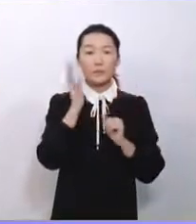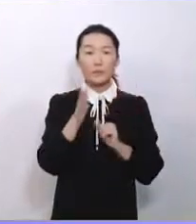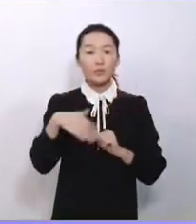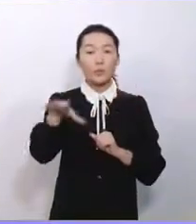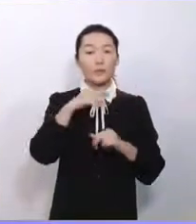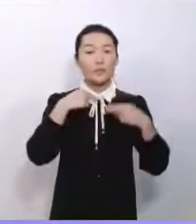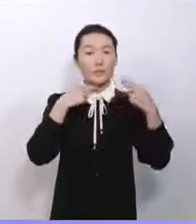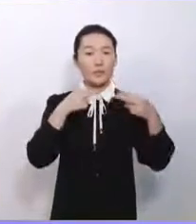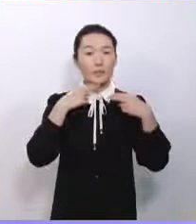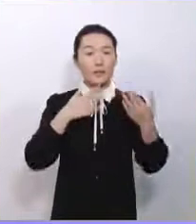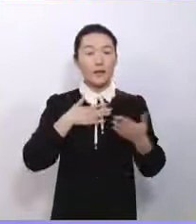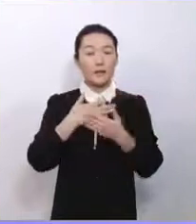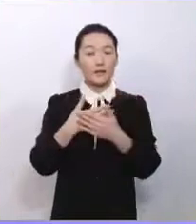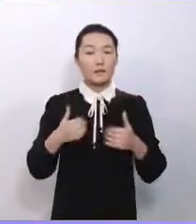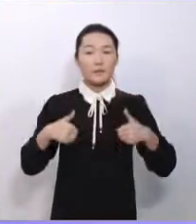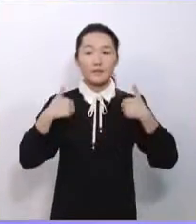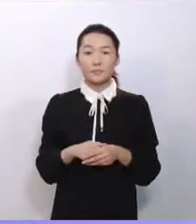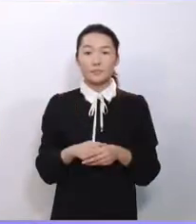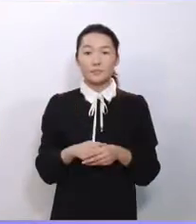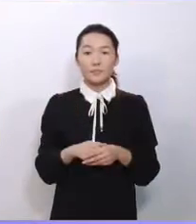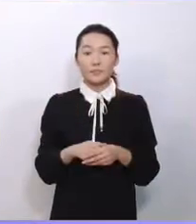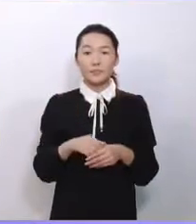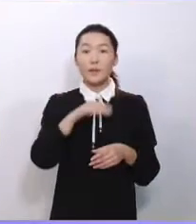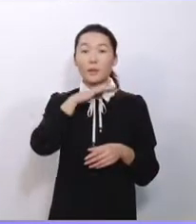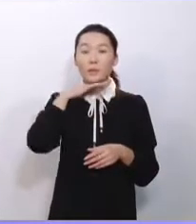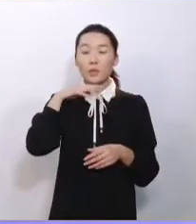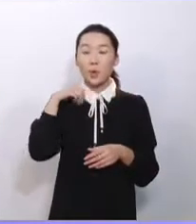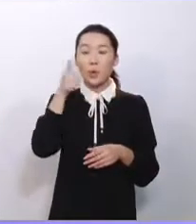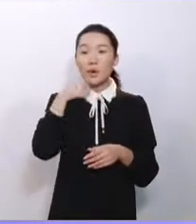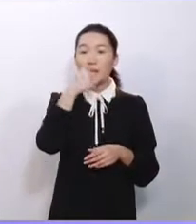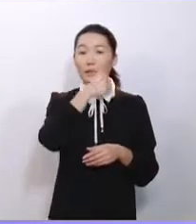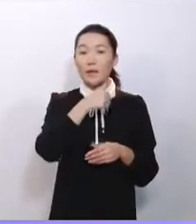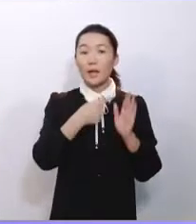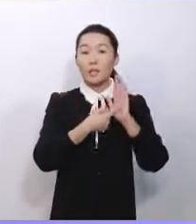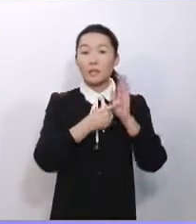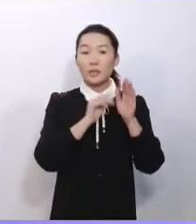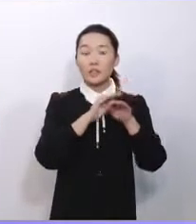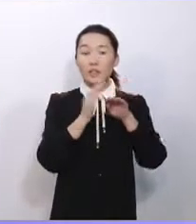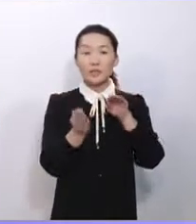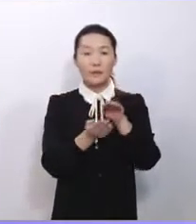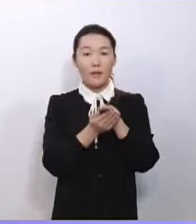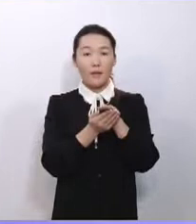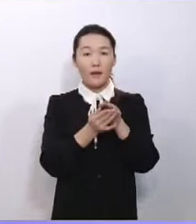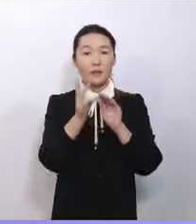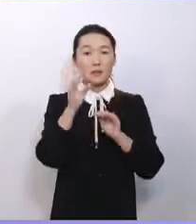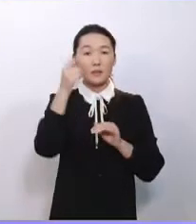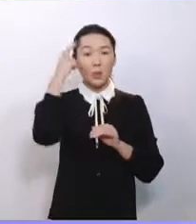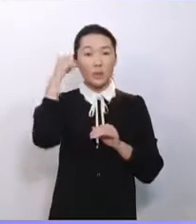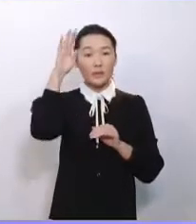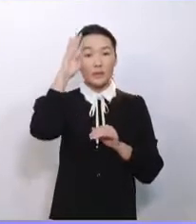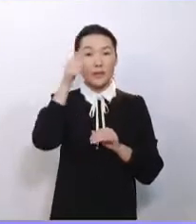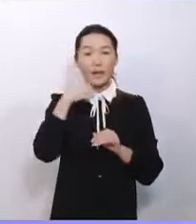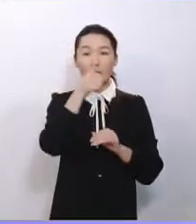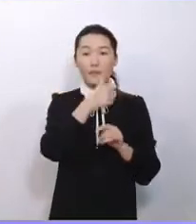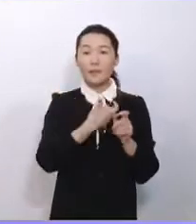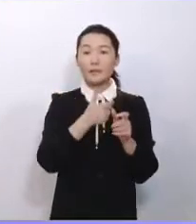бдительны, активны и старательны. Много тайн умножение скрывает, но Знайка о